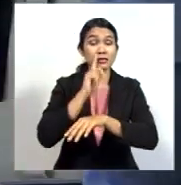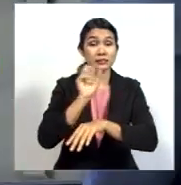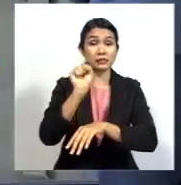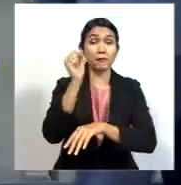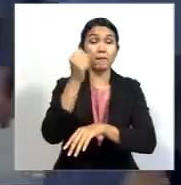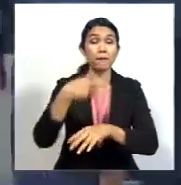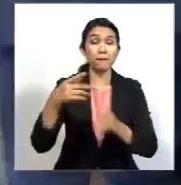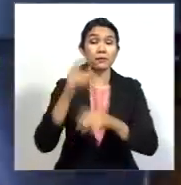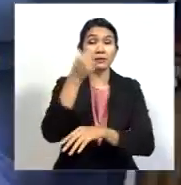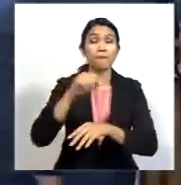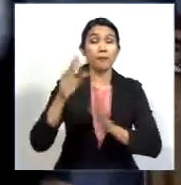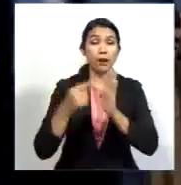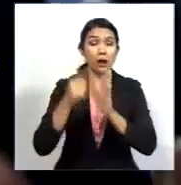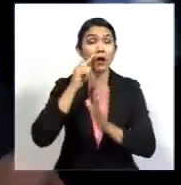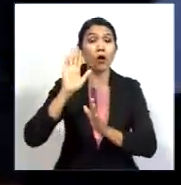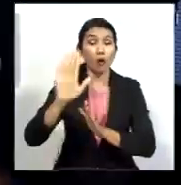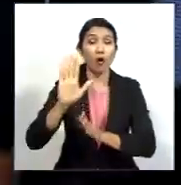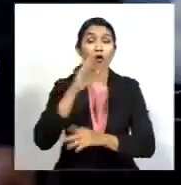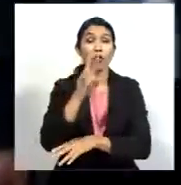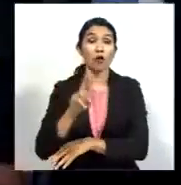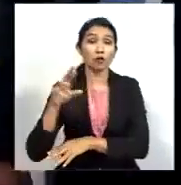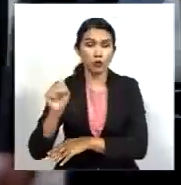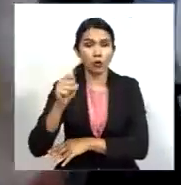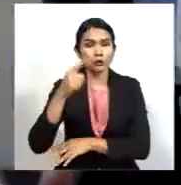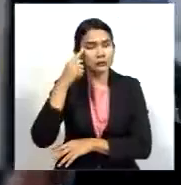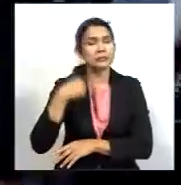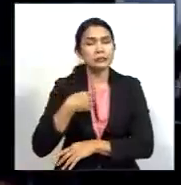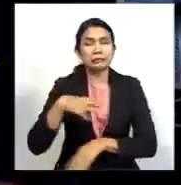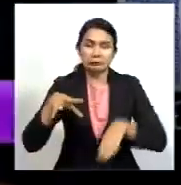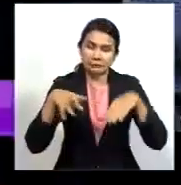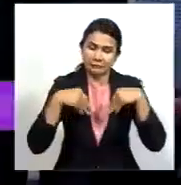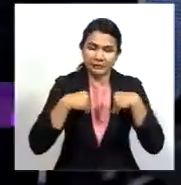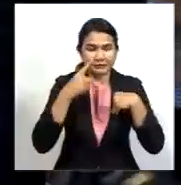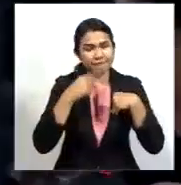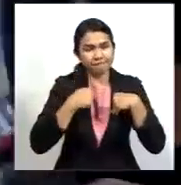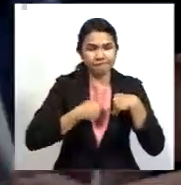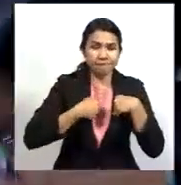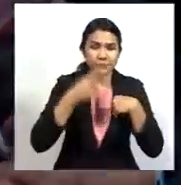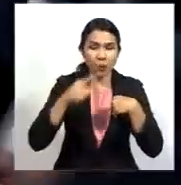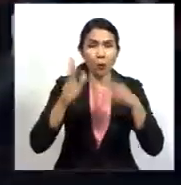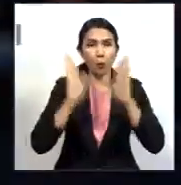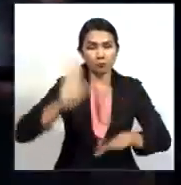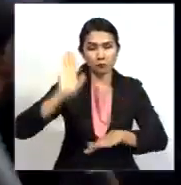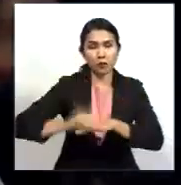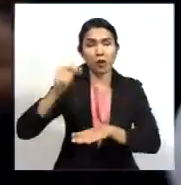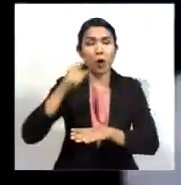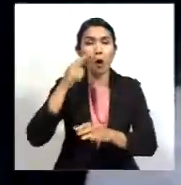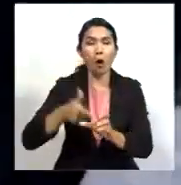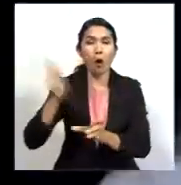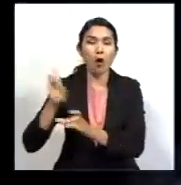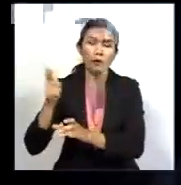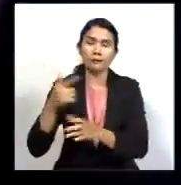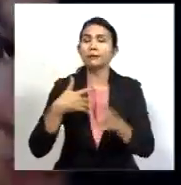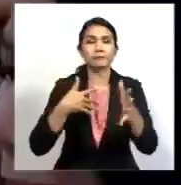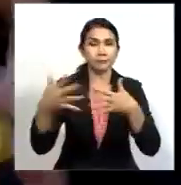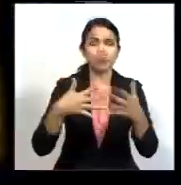รับถึงความรู้สึกสูญเสียเมื่อคนเก่งๆมีความสามารถลาออกไปอย่างไรก็ตามปฏิเสธที่จะให้ความเห็นถึงเหตุผล